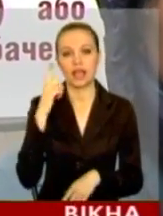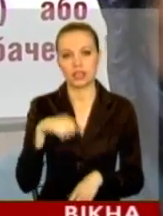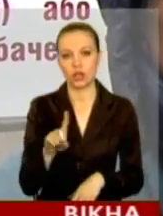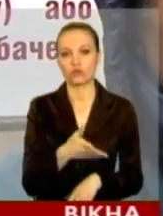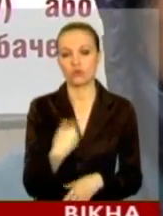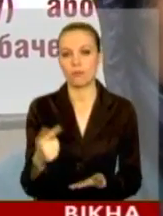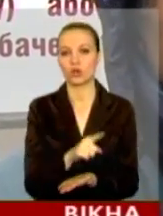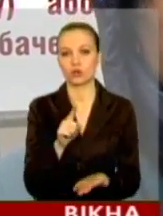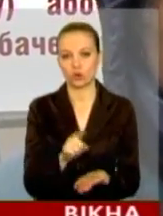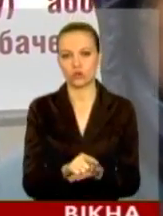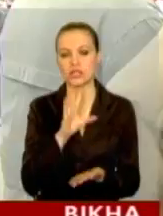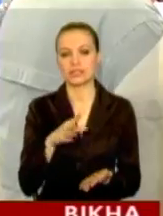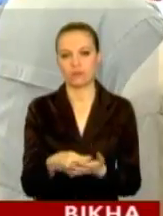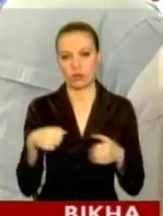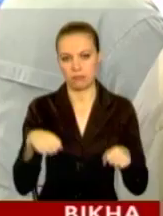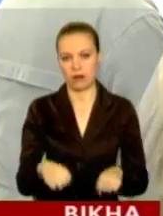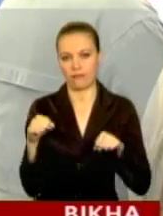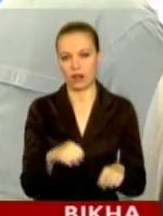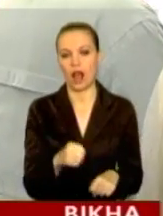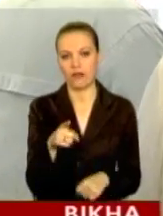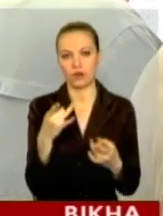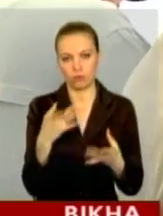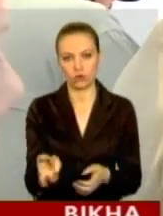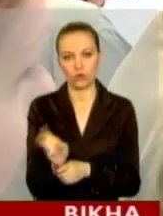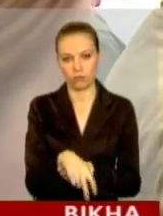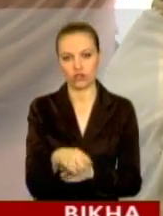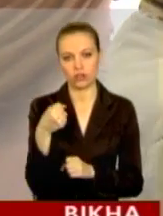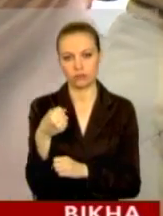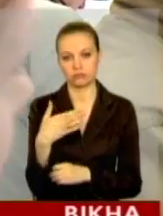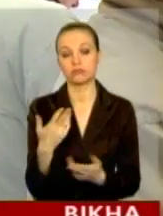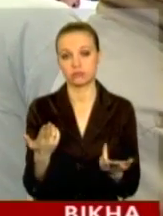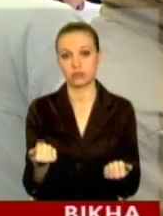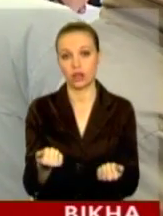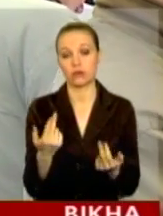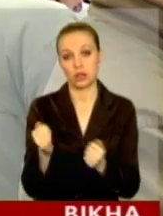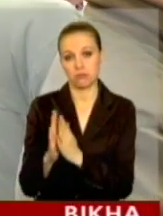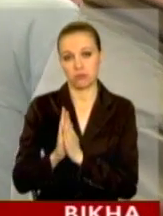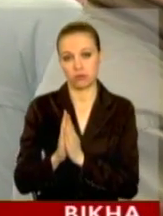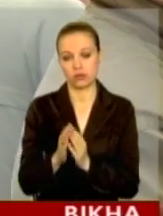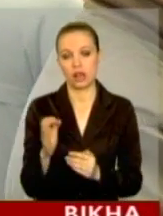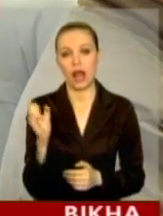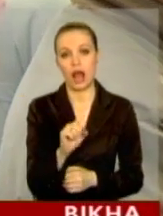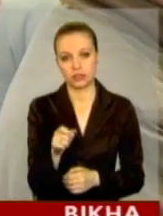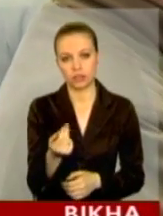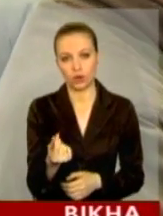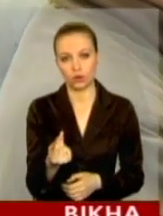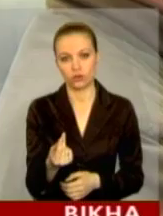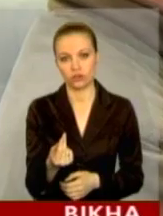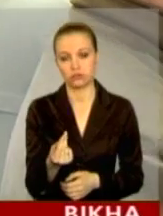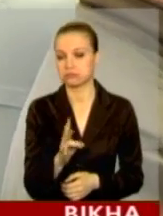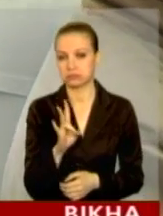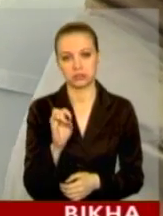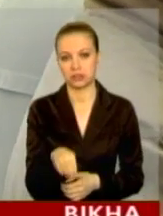ми дож сї права ви теж Просто потримати прийшли Да попросили Ага за гроші